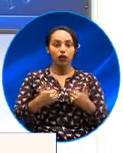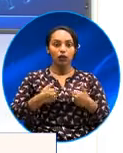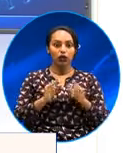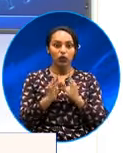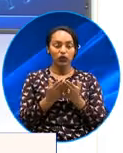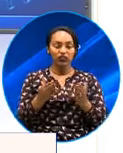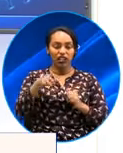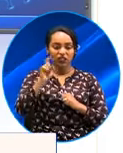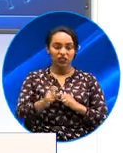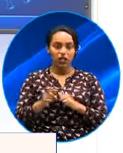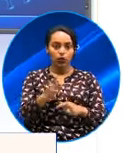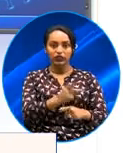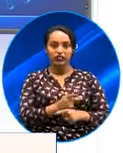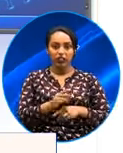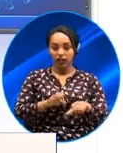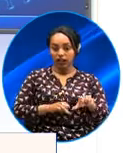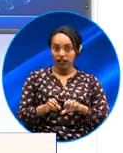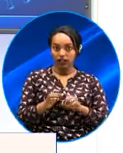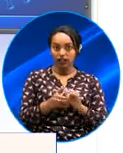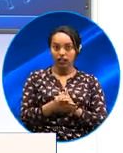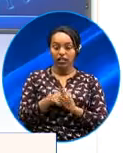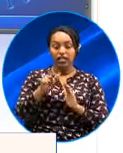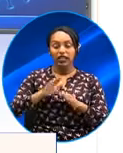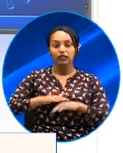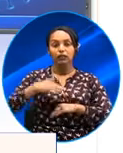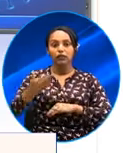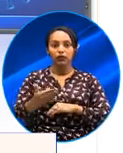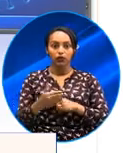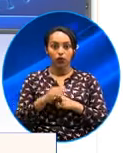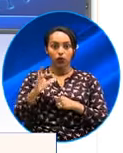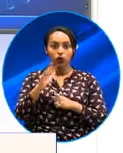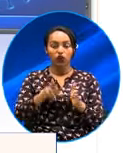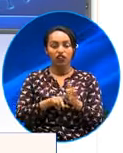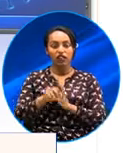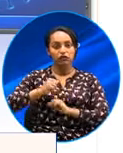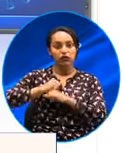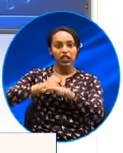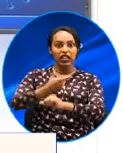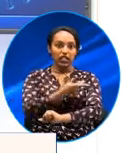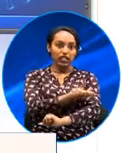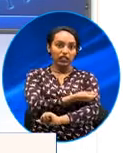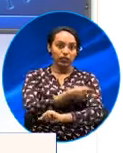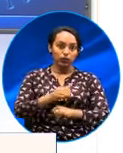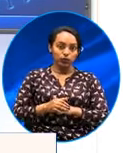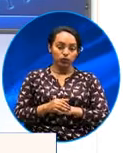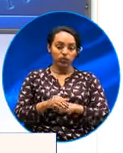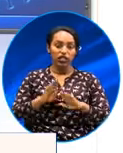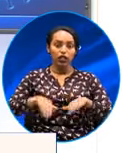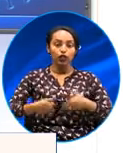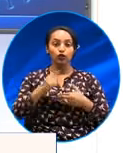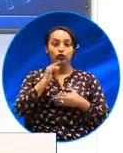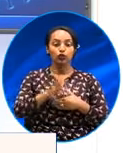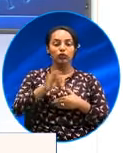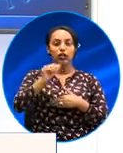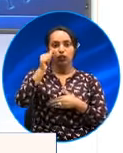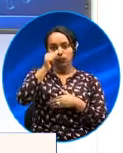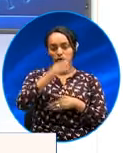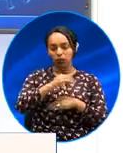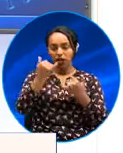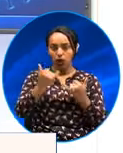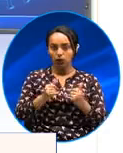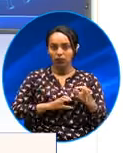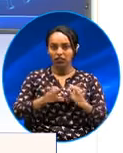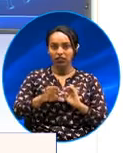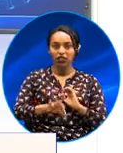ባለው ሁኔታ እንግዲህ አስፈላጊው ጥንቃቄ እየተደረገ ከዛም ባሻገር የኮሮና ቫይረስ መከላከያ ክትባቶች እየተሰጡ ነው የሚገኙት በኢትዮጵያና